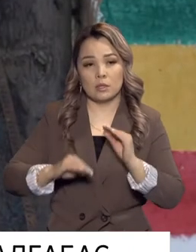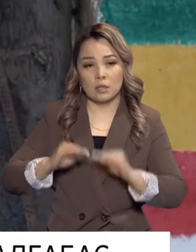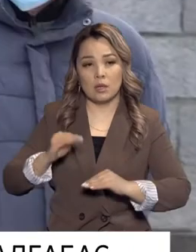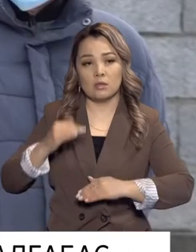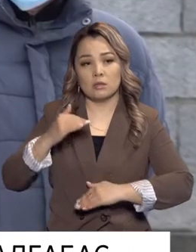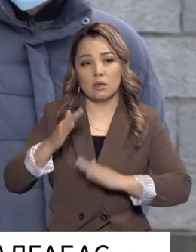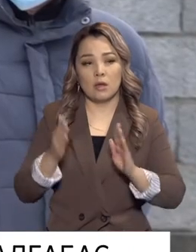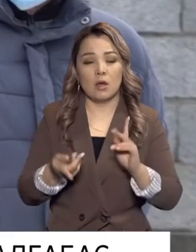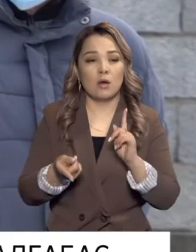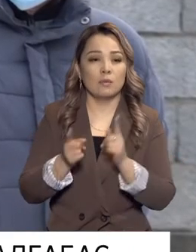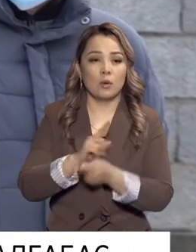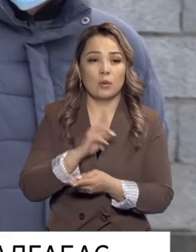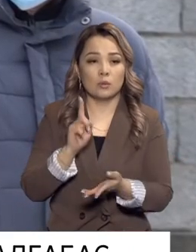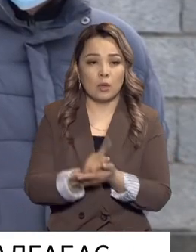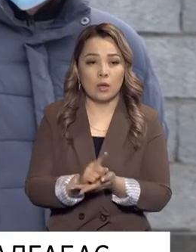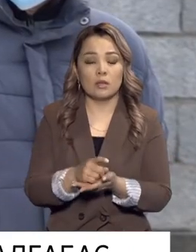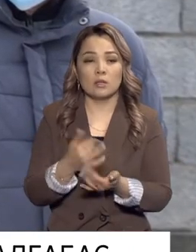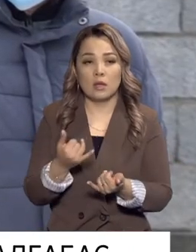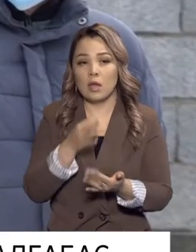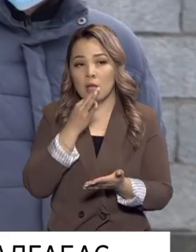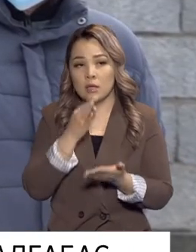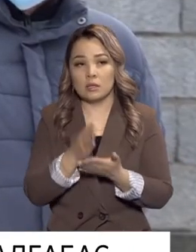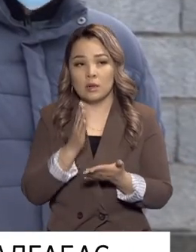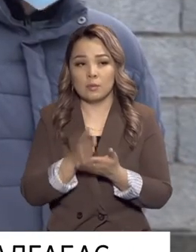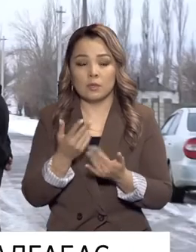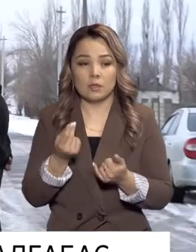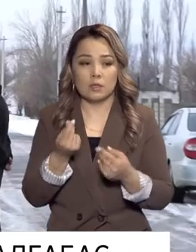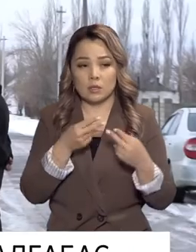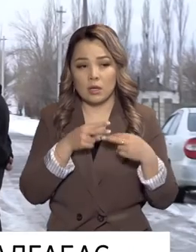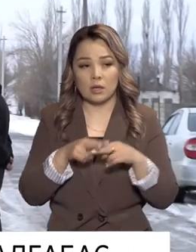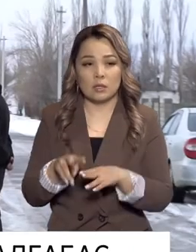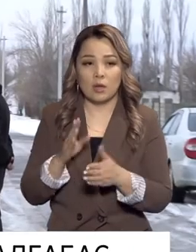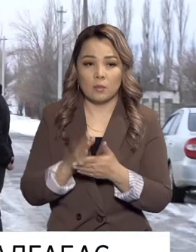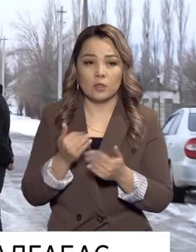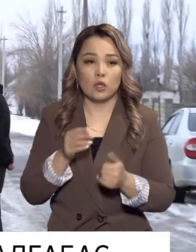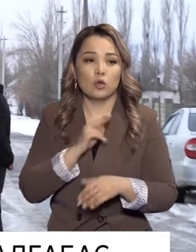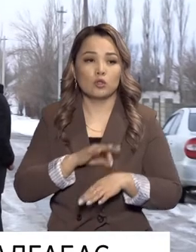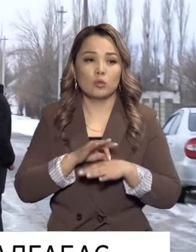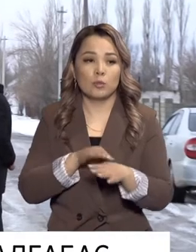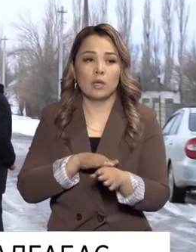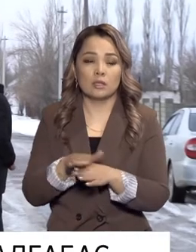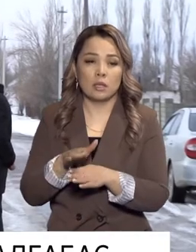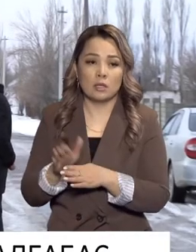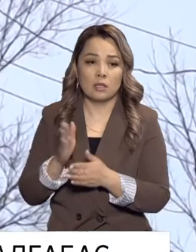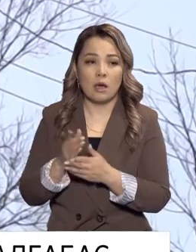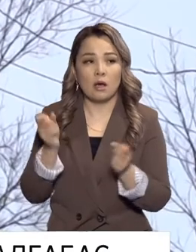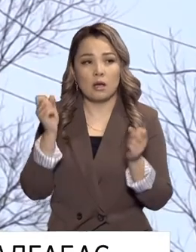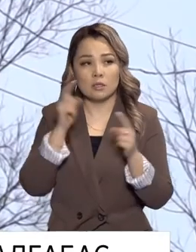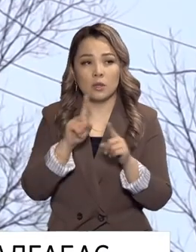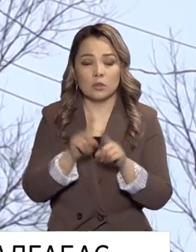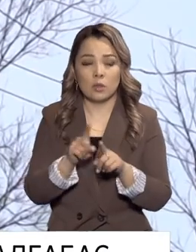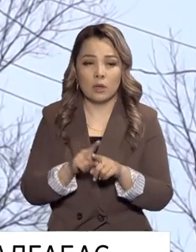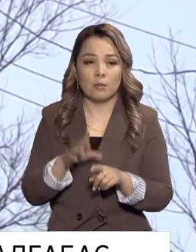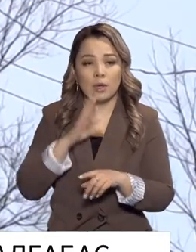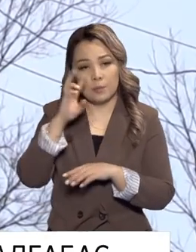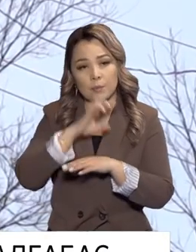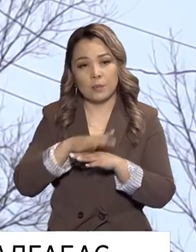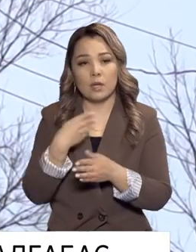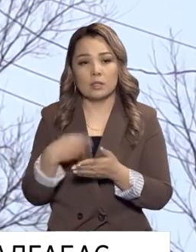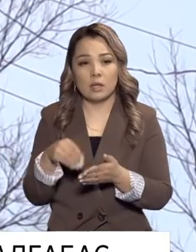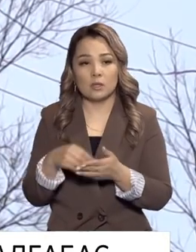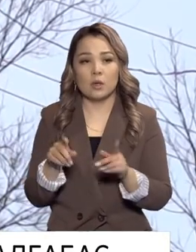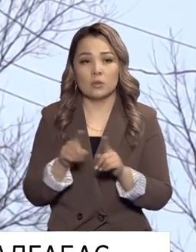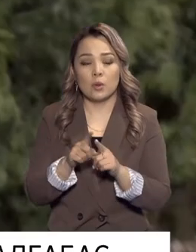қоса жаңасын ауыстыру үшін биыл әрең дегенде қазынадан қаржы қаралды. Қазір жұмыс атқаратын мердігерді анықтау мақсатында мемлекеттік сатып алу